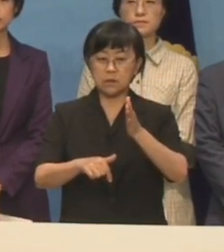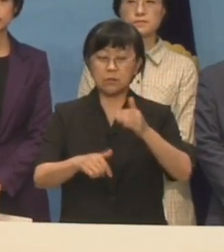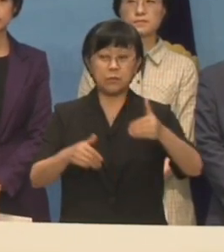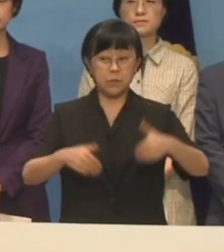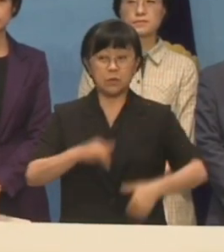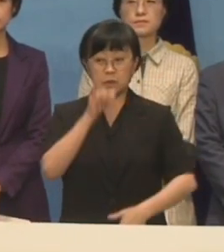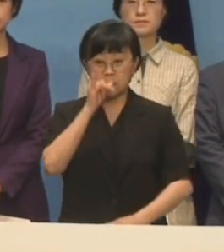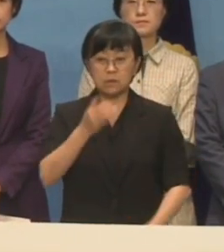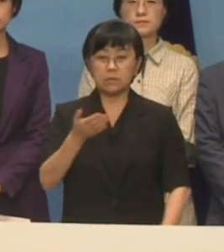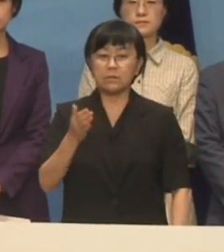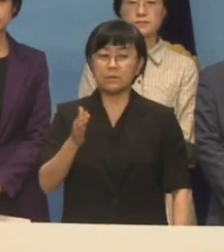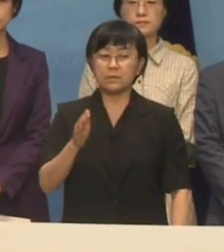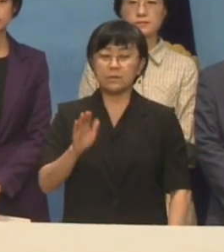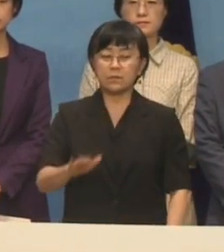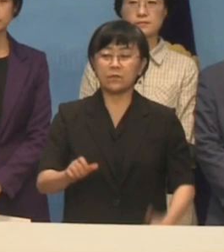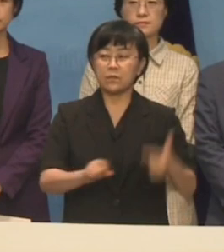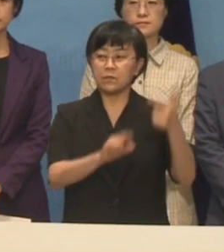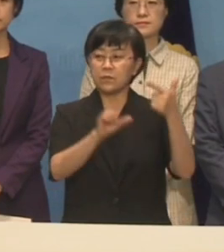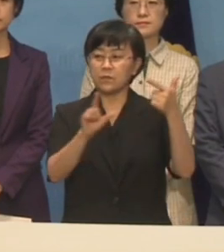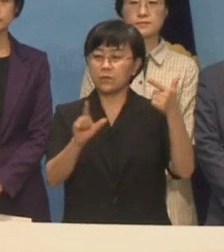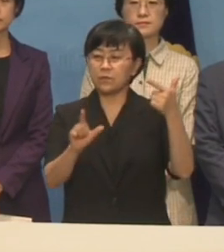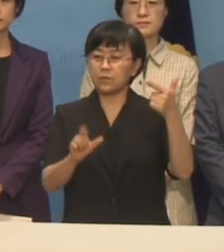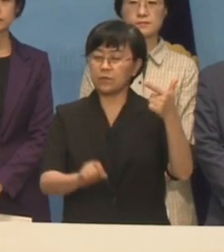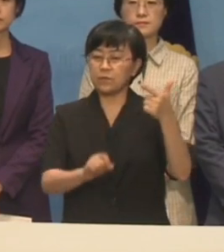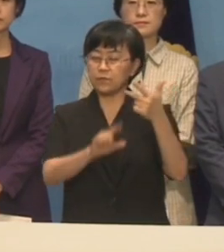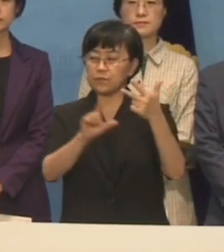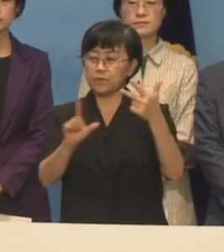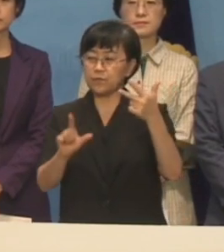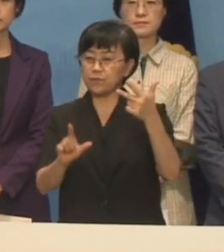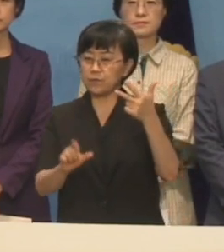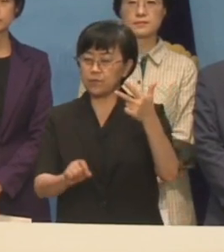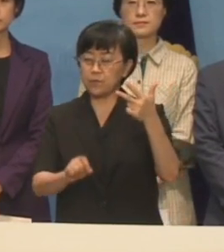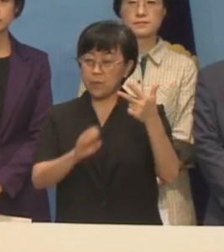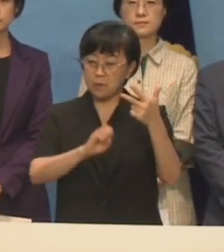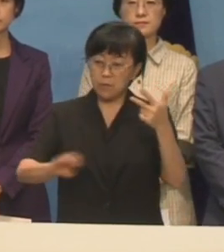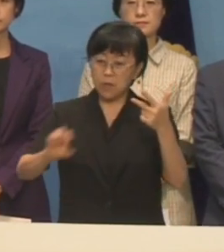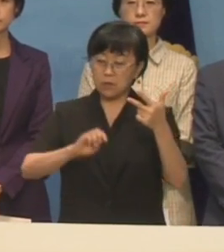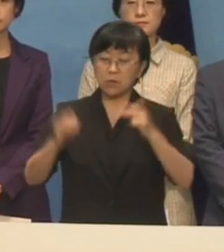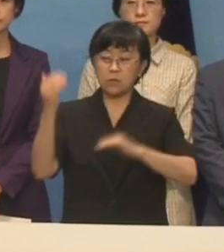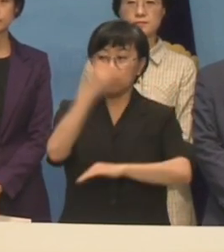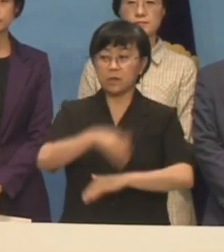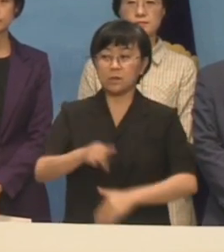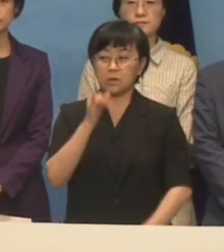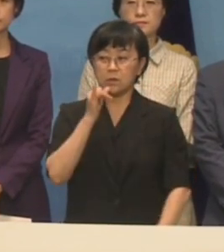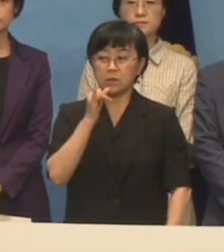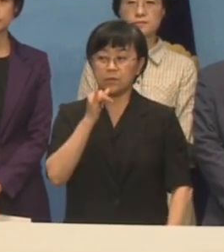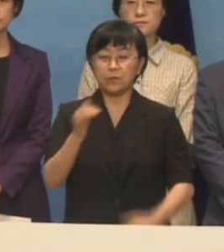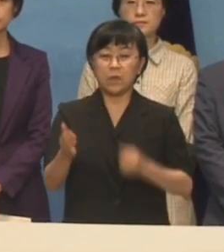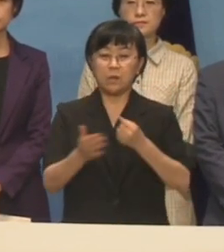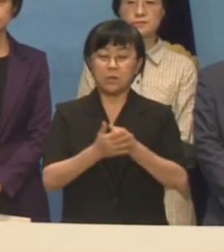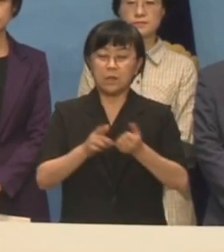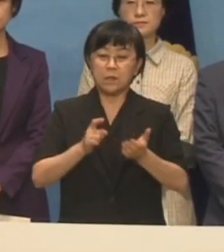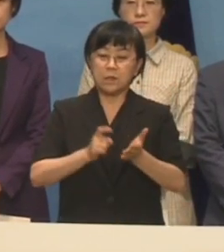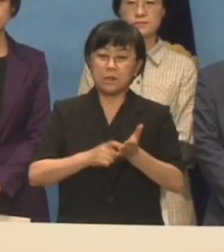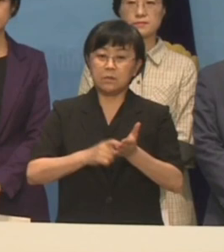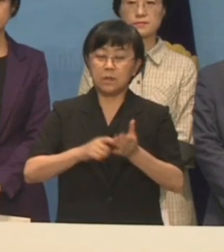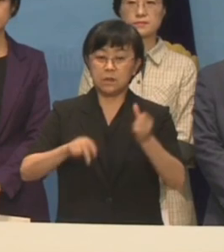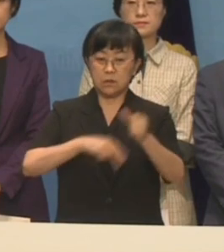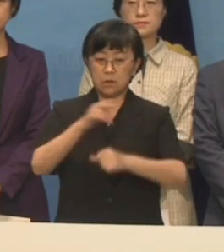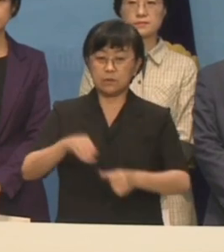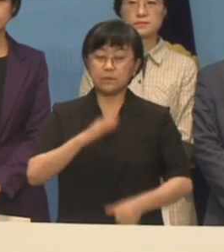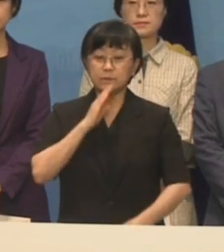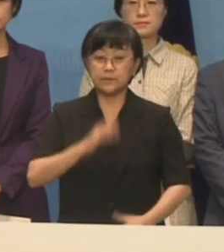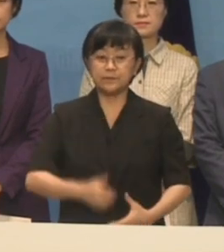필요하지만 일단 6월 또는 7월 달에 방류가 예정되어 있기 때문에 시급한 상황입니다.